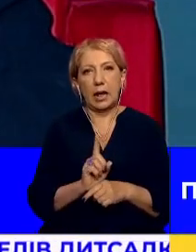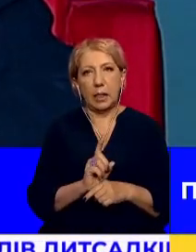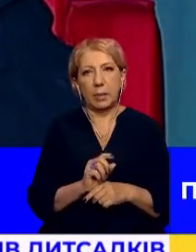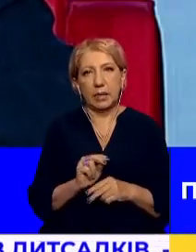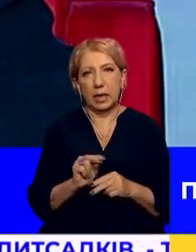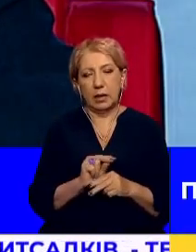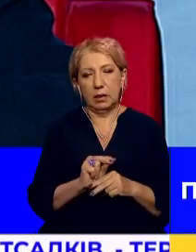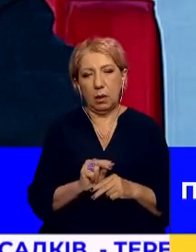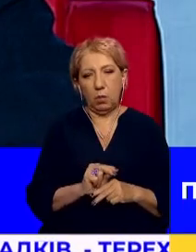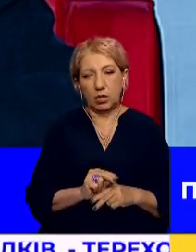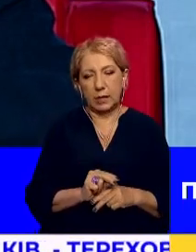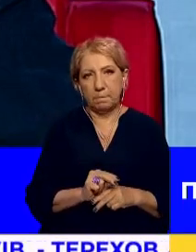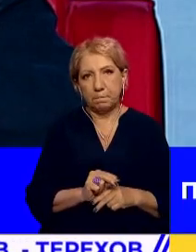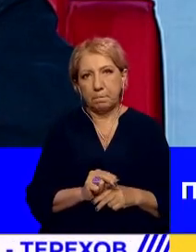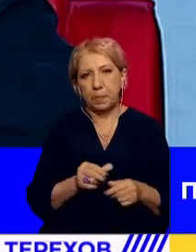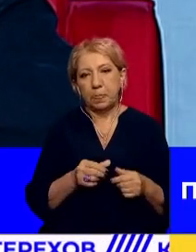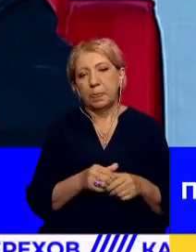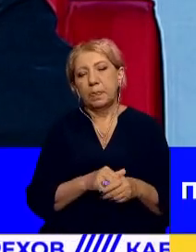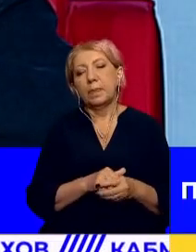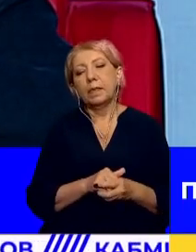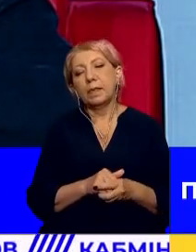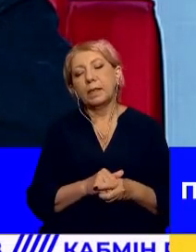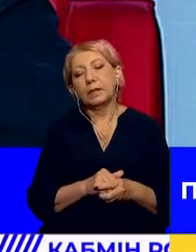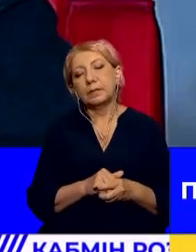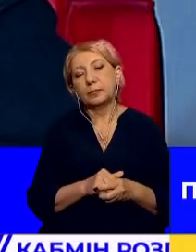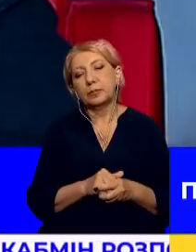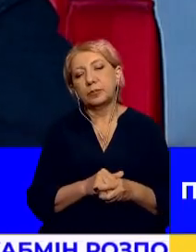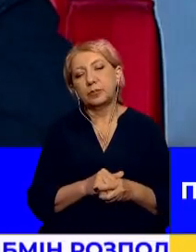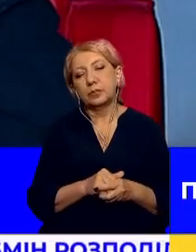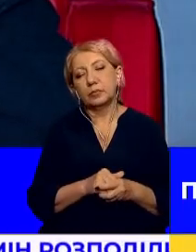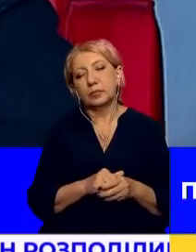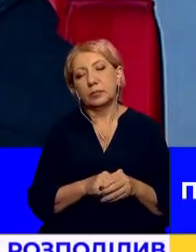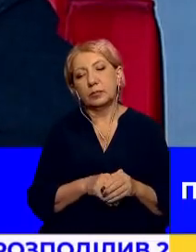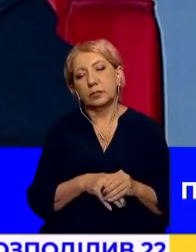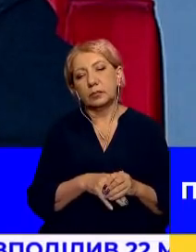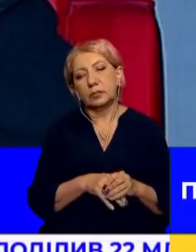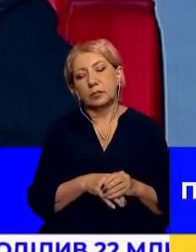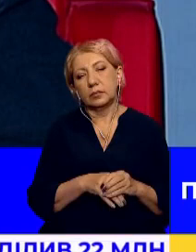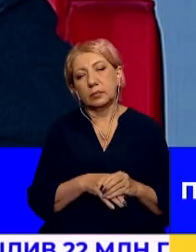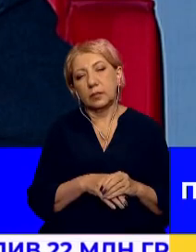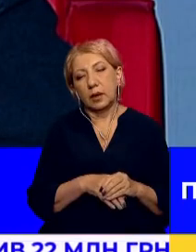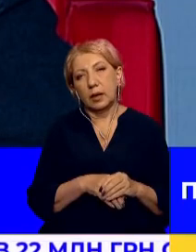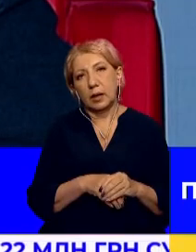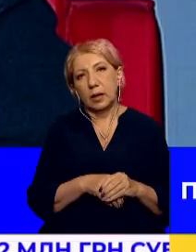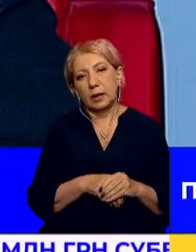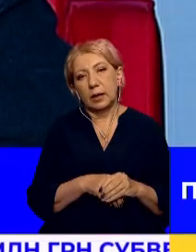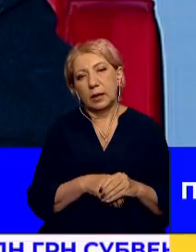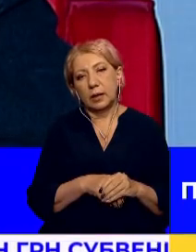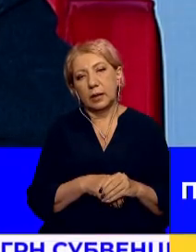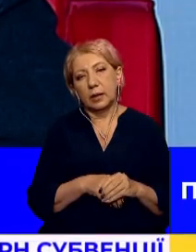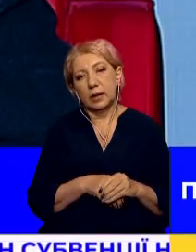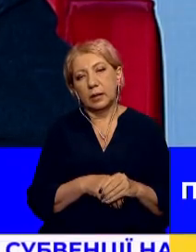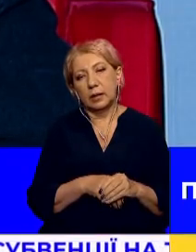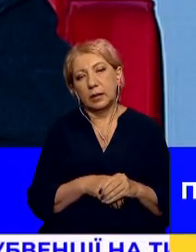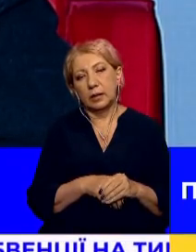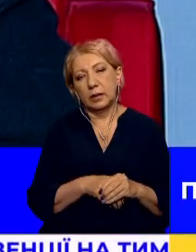роботи. В Комітеті Ради з питань здоров'я нації, медичної допомоги та медичного страхування переконані,